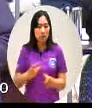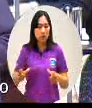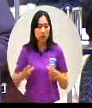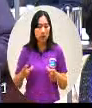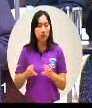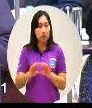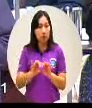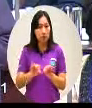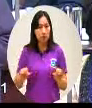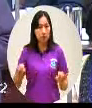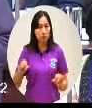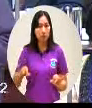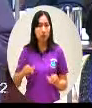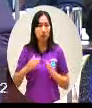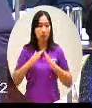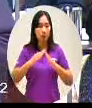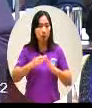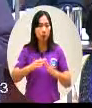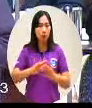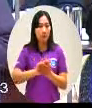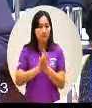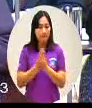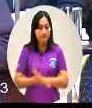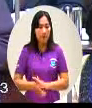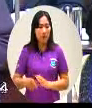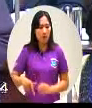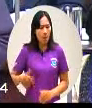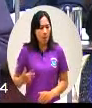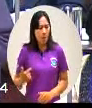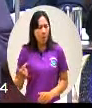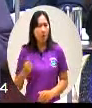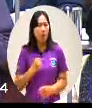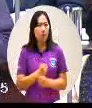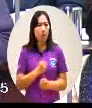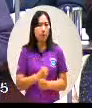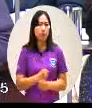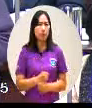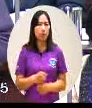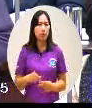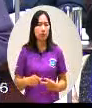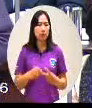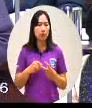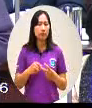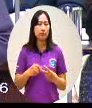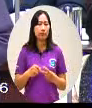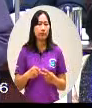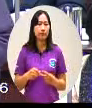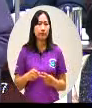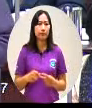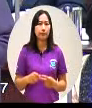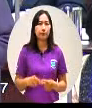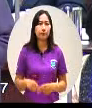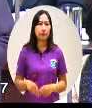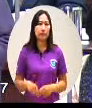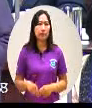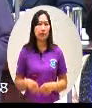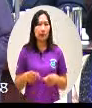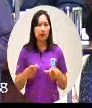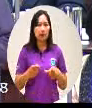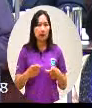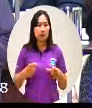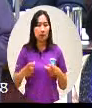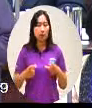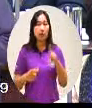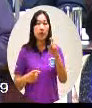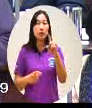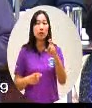应该都市变更啊，这个赶快再进行了吼。啊，第二个部分就是讲11号公园，上一次